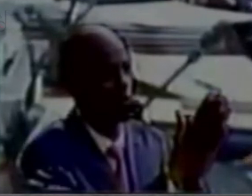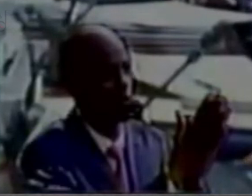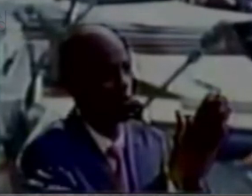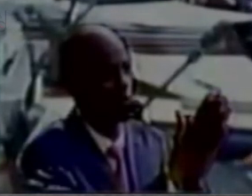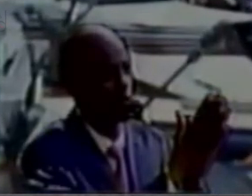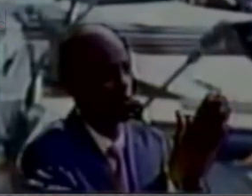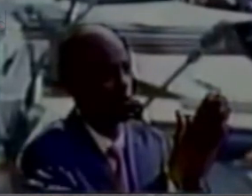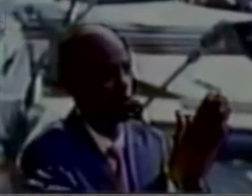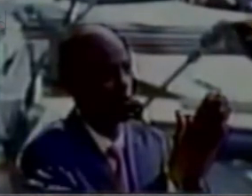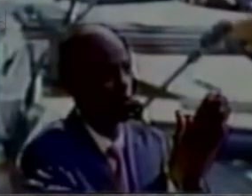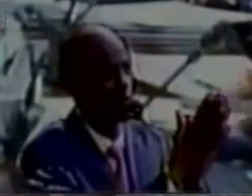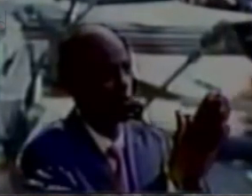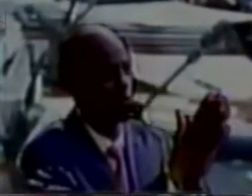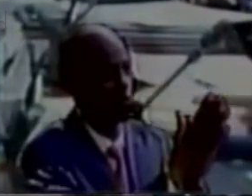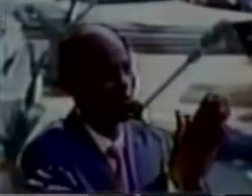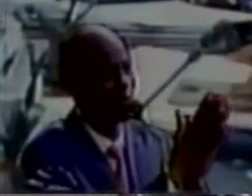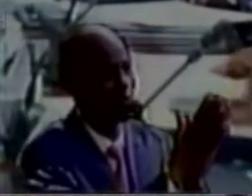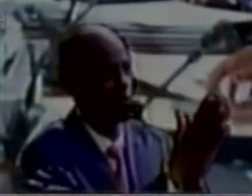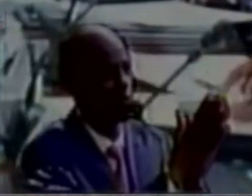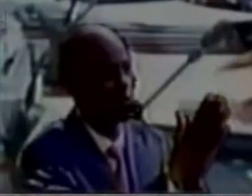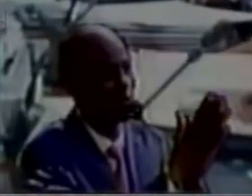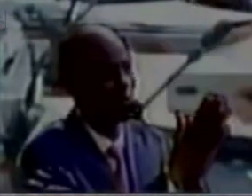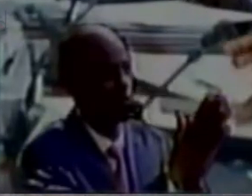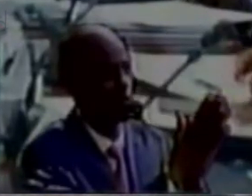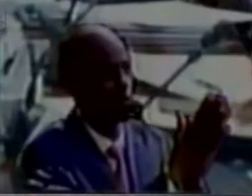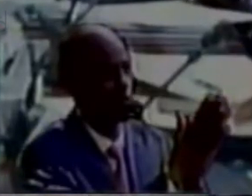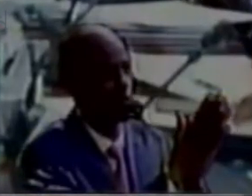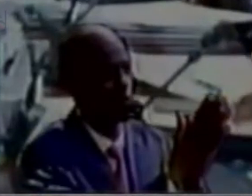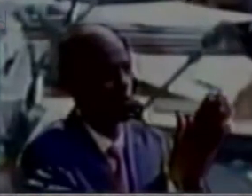environ 1,12 milliard de dollars.